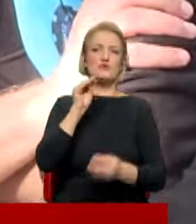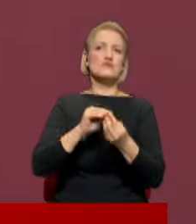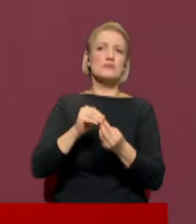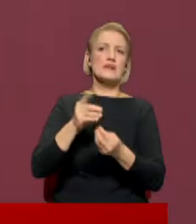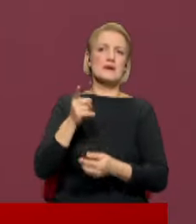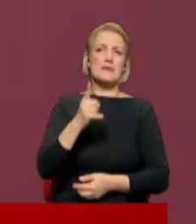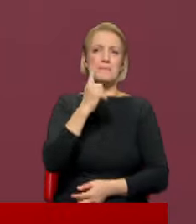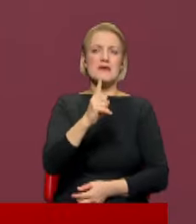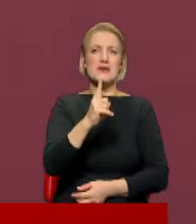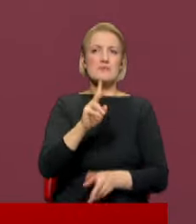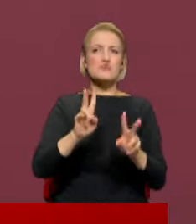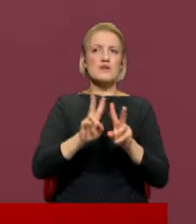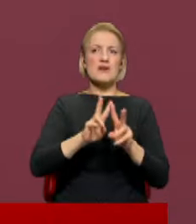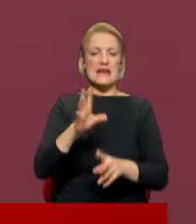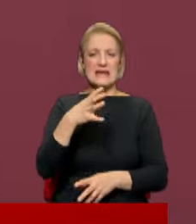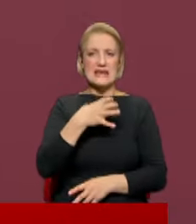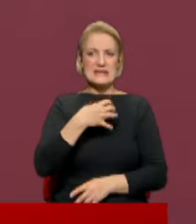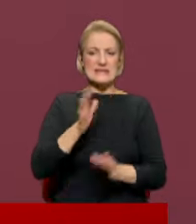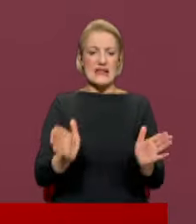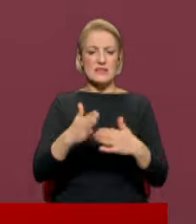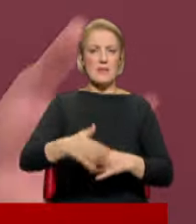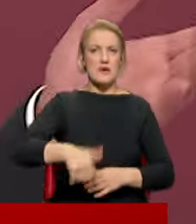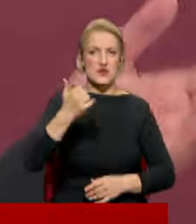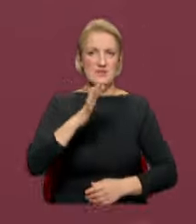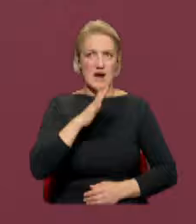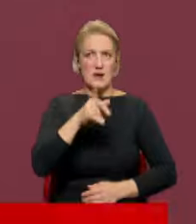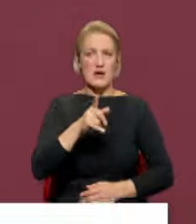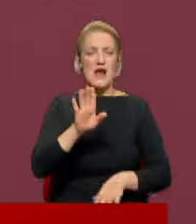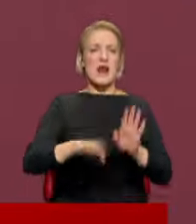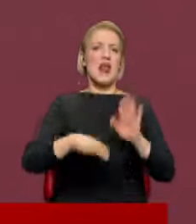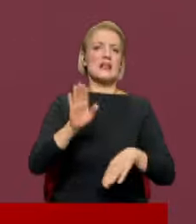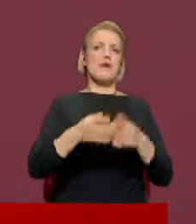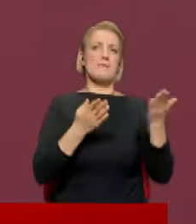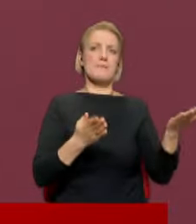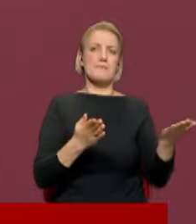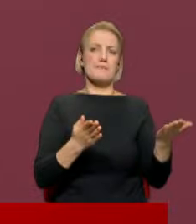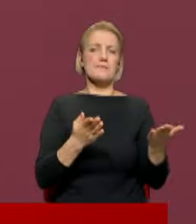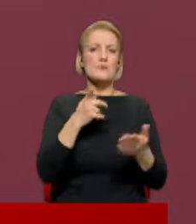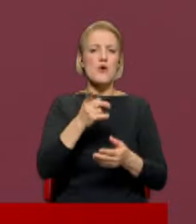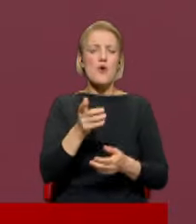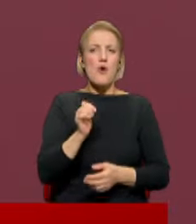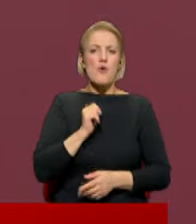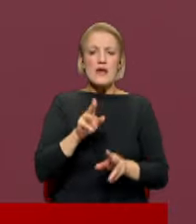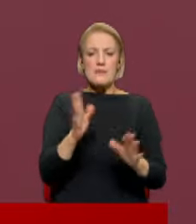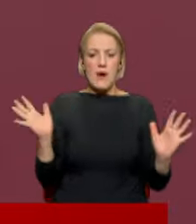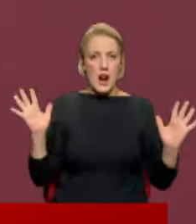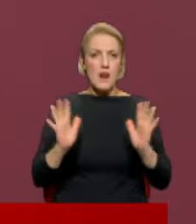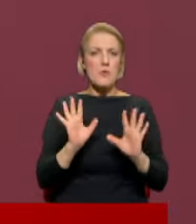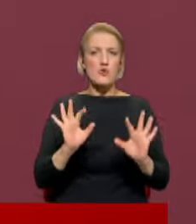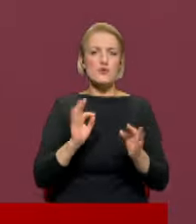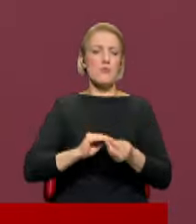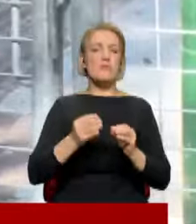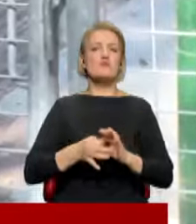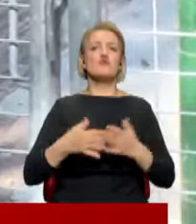suçlamalarını bir münafık sendika başkanı var o da işin reklam boyutunda şimdi münafıklar ordusu bir araya gelince maalesef